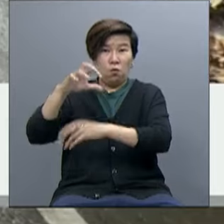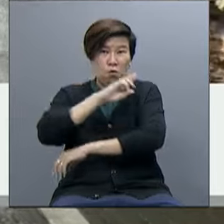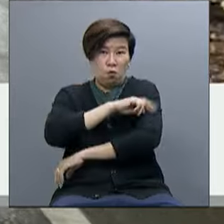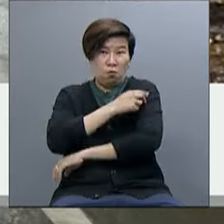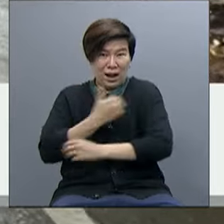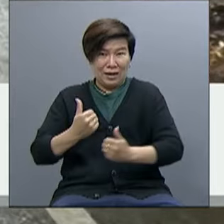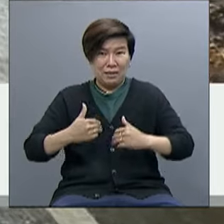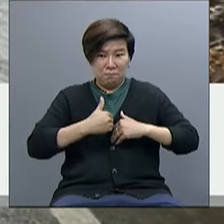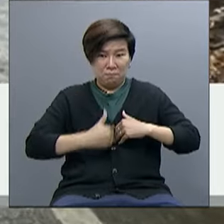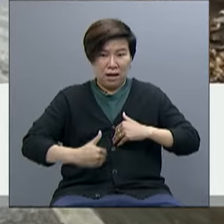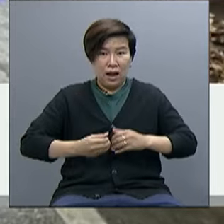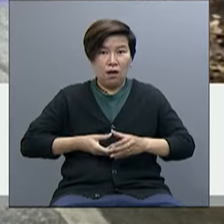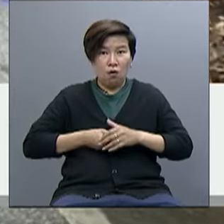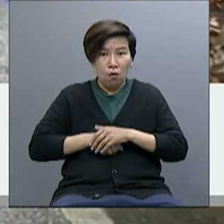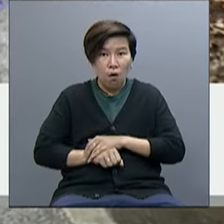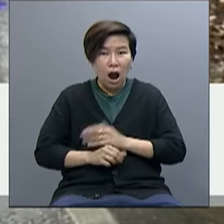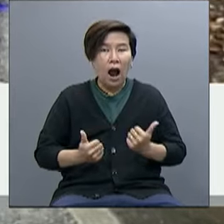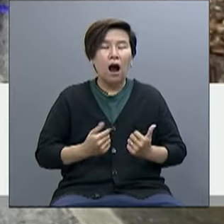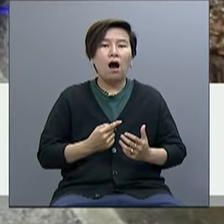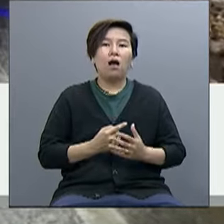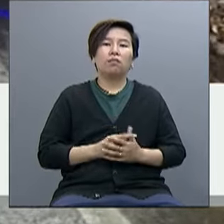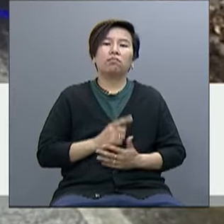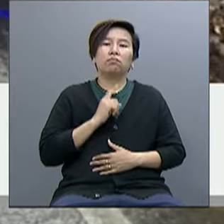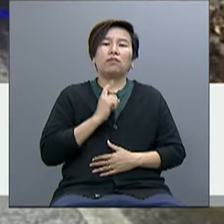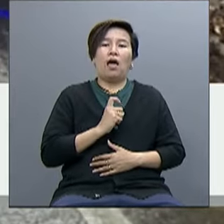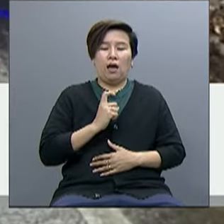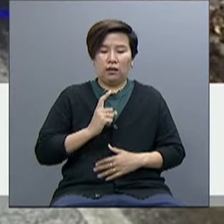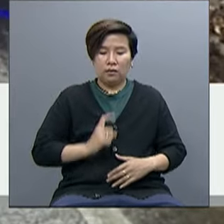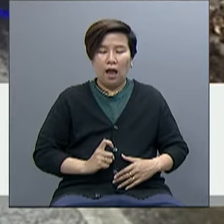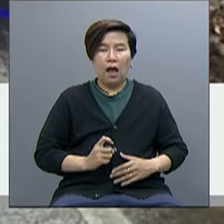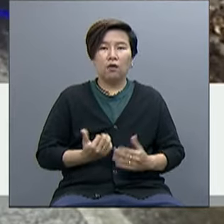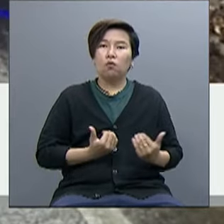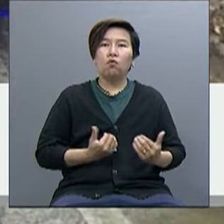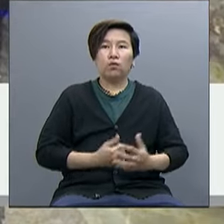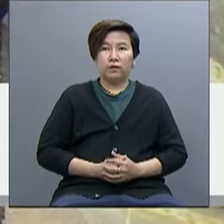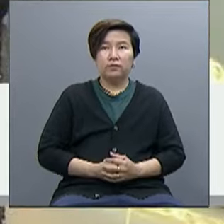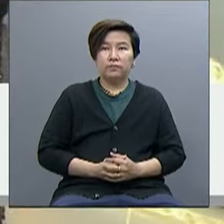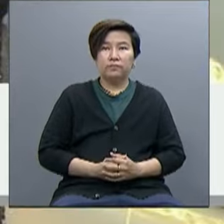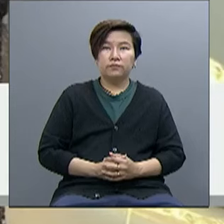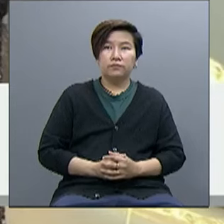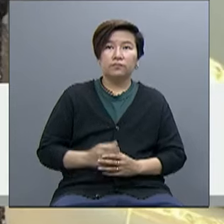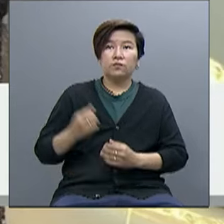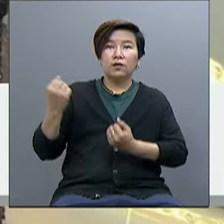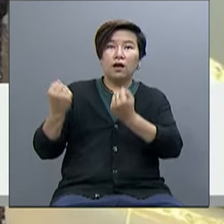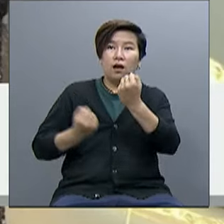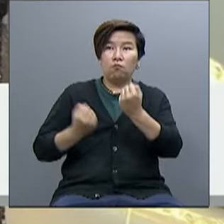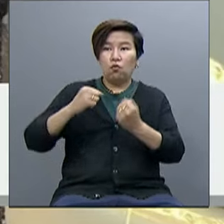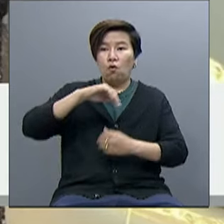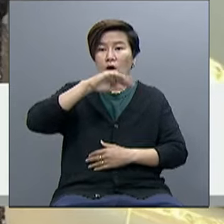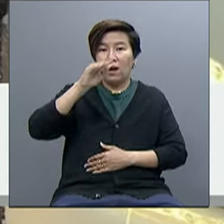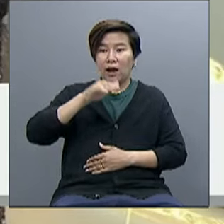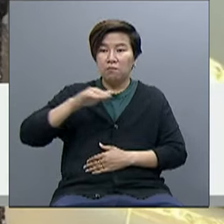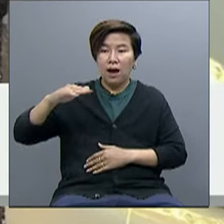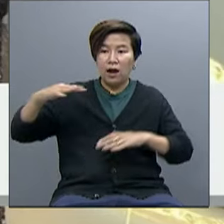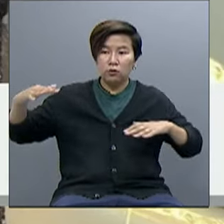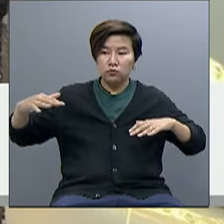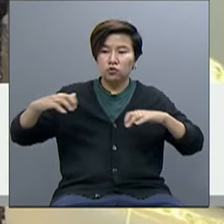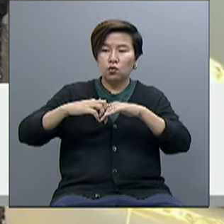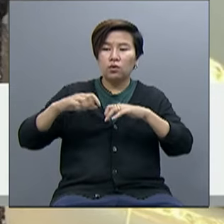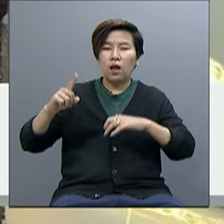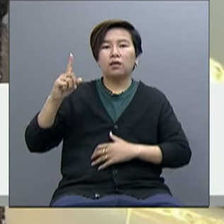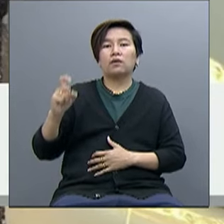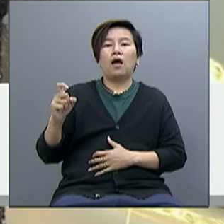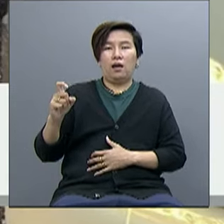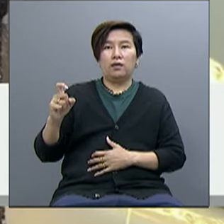เชียงใหม่เธอก็เสียชีวิตพร้อมกับลูกในท้องผู้ที่เสียชีวิตยังรวมถึงคนขับรถกระบะที่เป็นคู่กรณีด้วยค่ะ